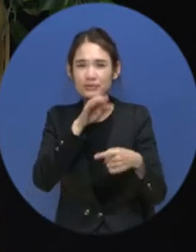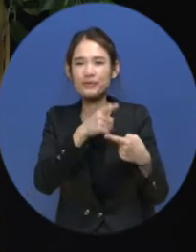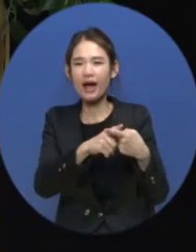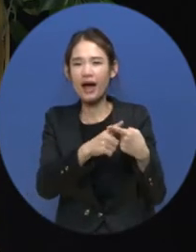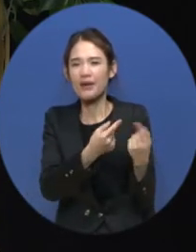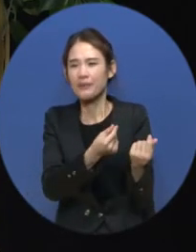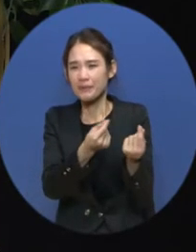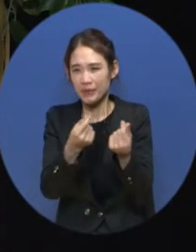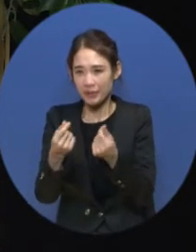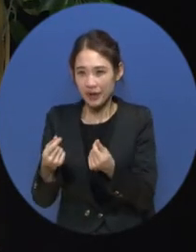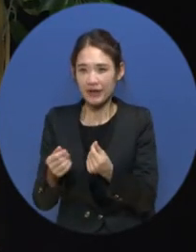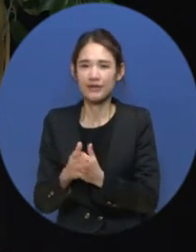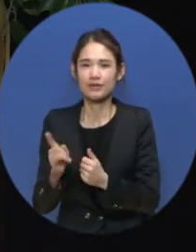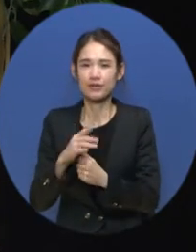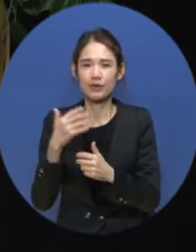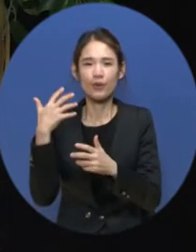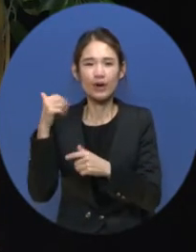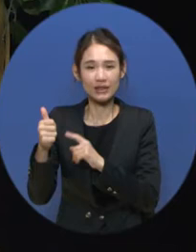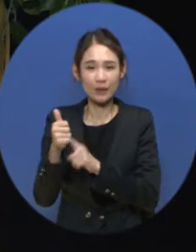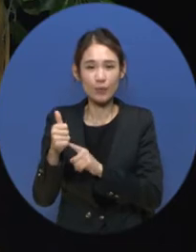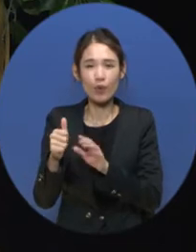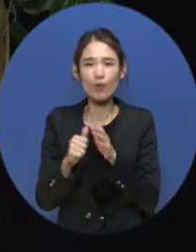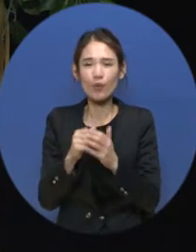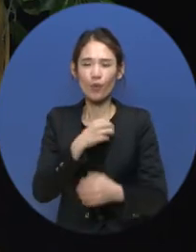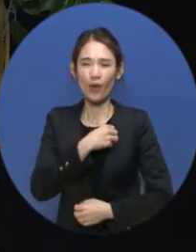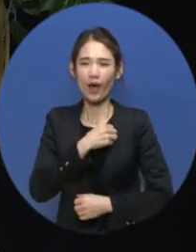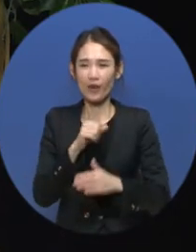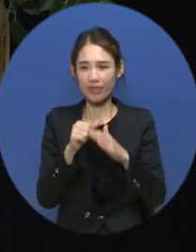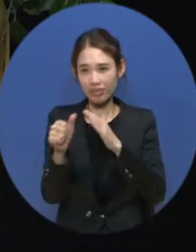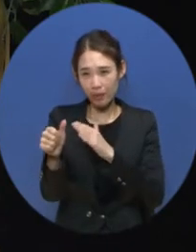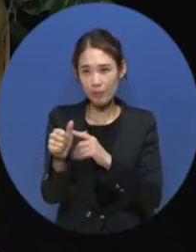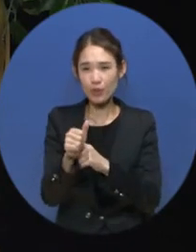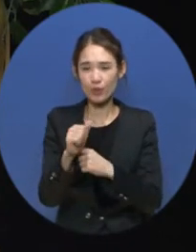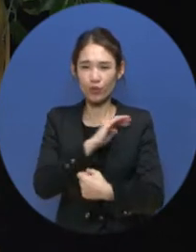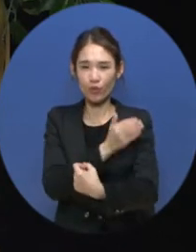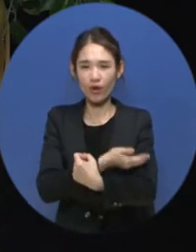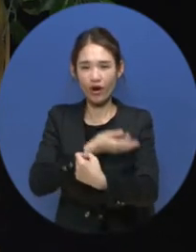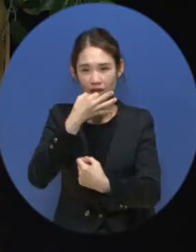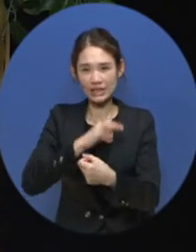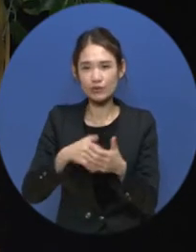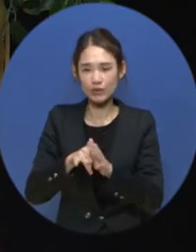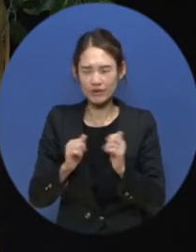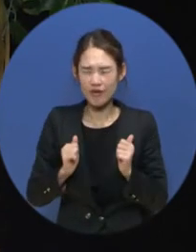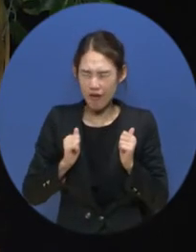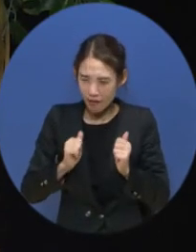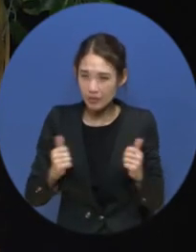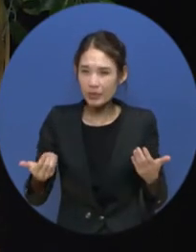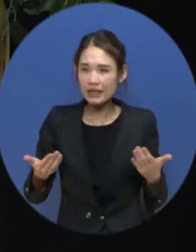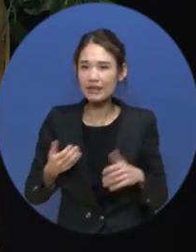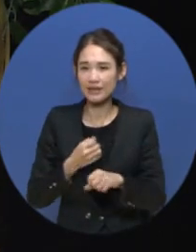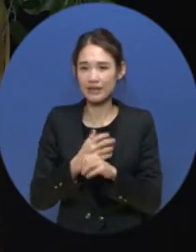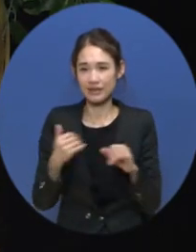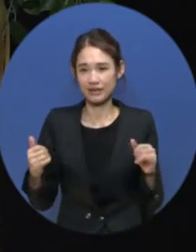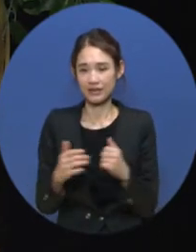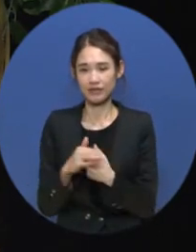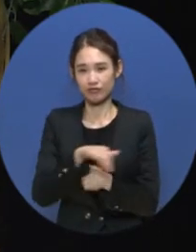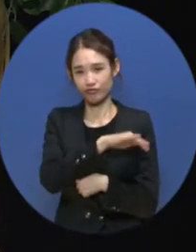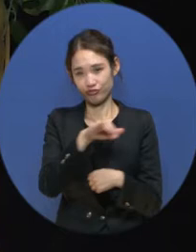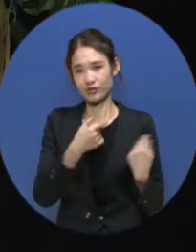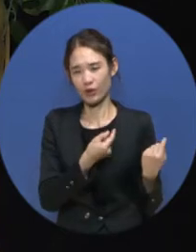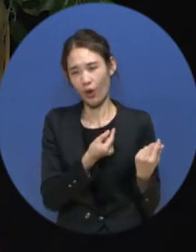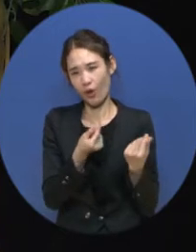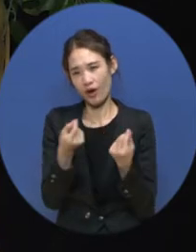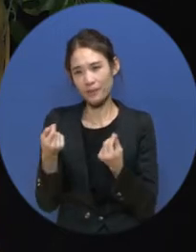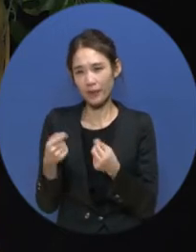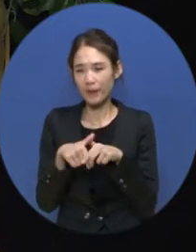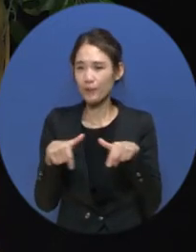마찬가지잖아요. 회장이라는 네. 거는 네. 회원을 대표해서 그렇죠. 회원들의 권익을 위해서 일하는 사람들이기 때문에 우리 조직도 뭐 그런